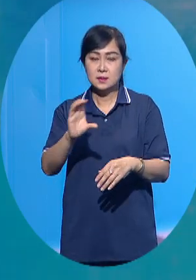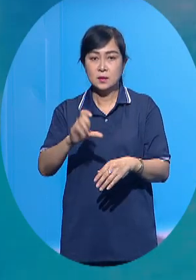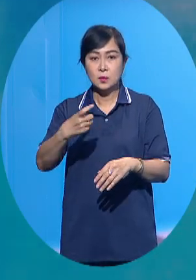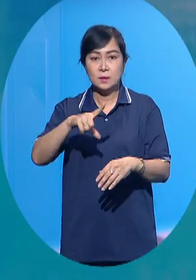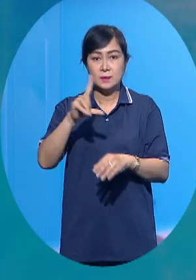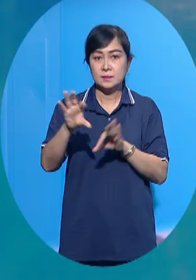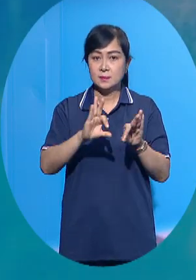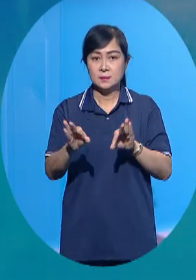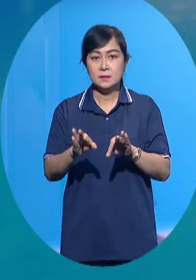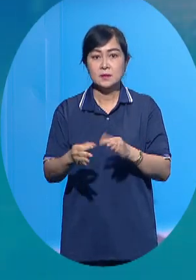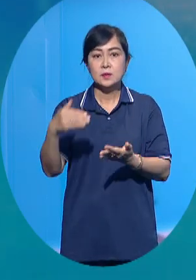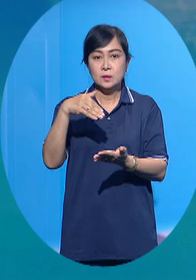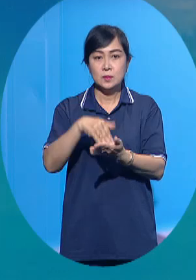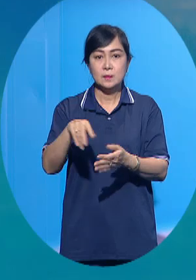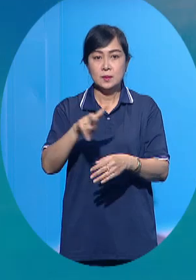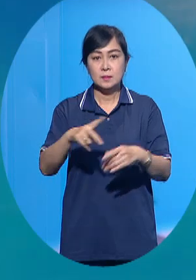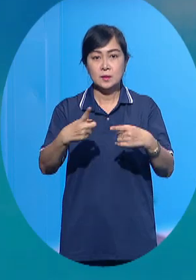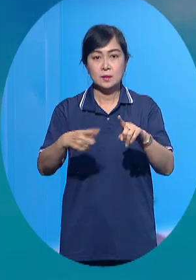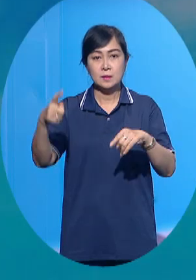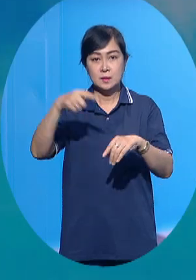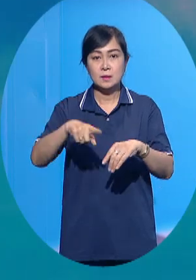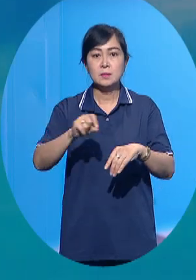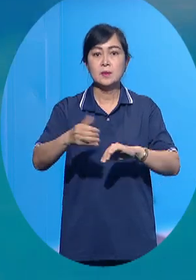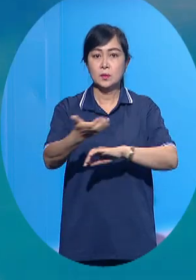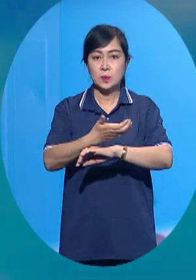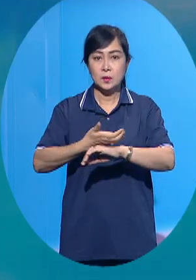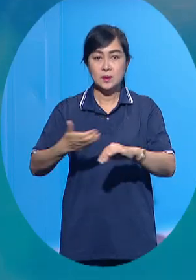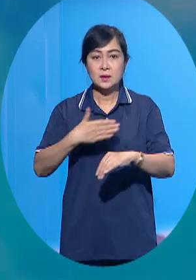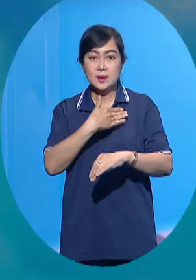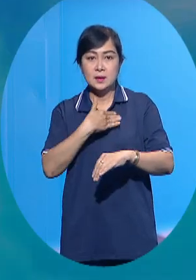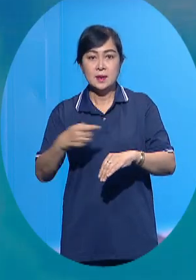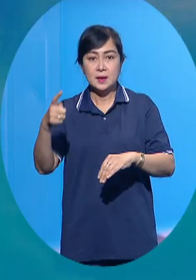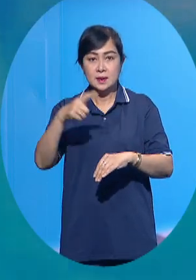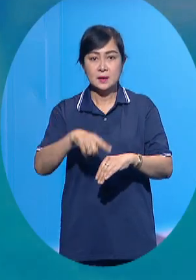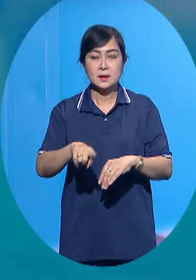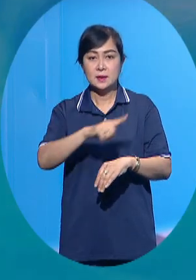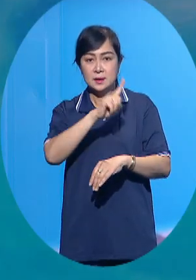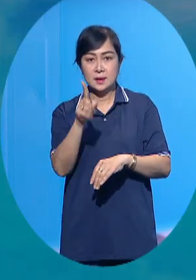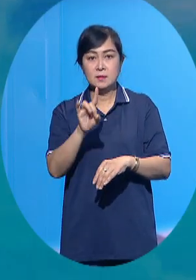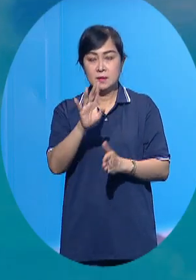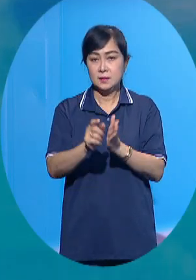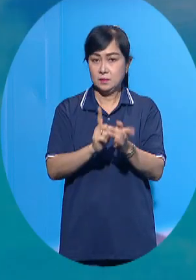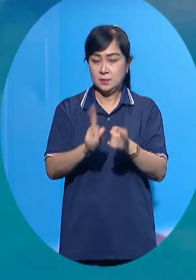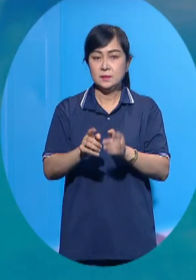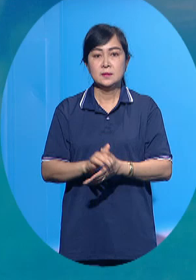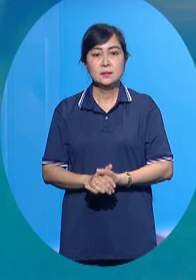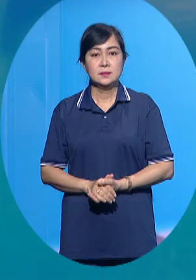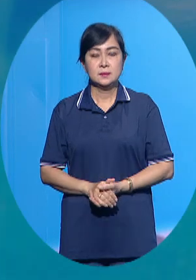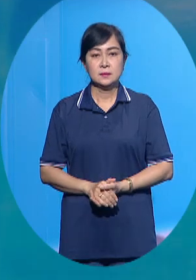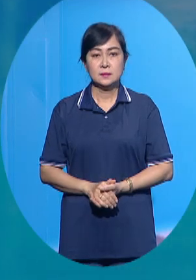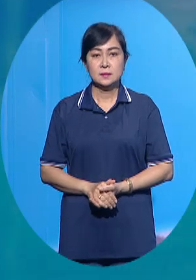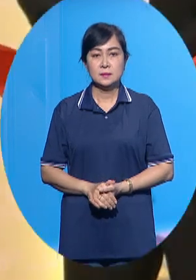quận 7 thành phố Hồ Chí Minh. Triển lãm thu hút hơn 200 doanh nghiệp đến từ 10 quốc gia và vùng lãnh thổ và kéo dài đến ngày 15 tháng 11.